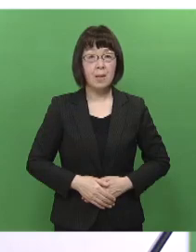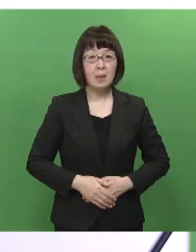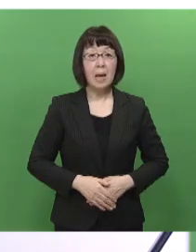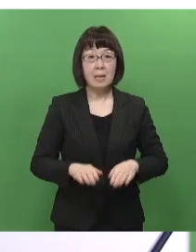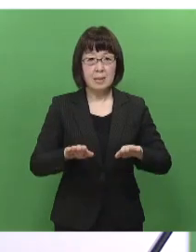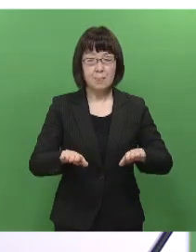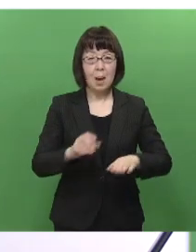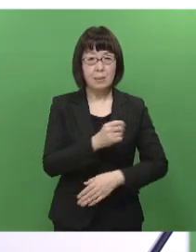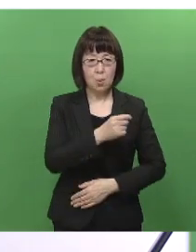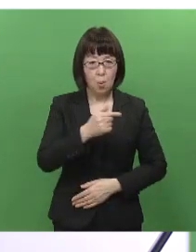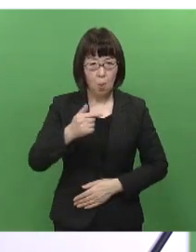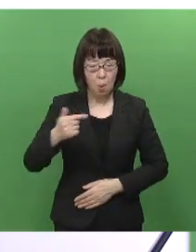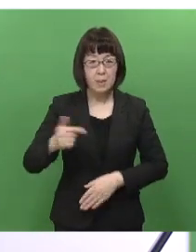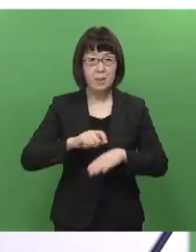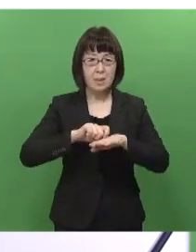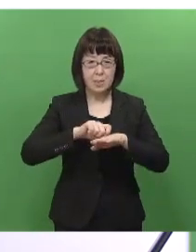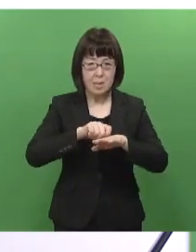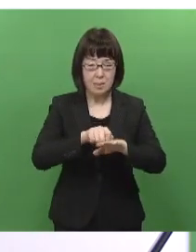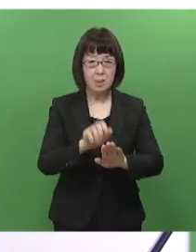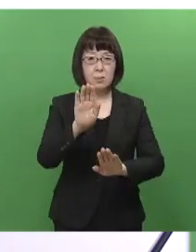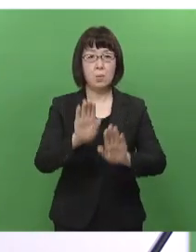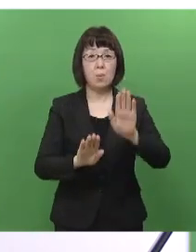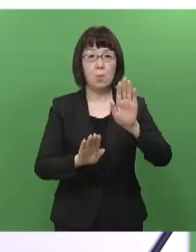い状況でありますので、